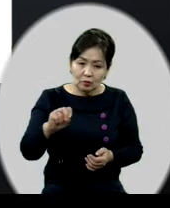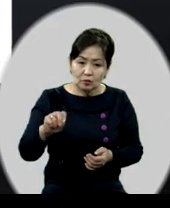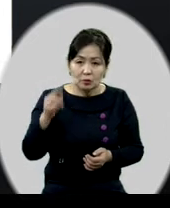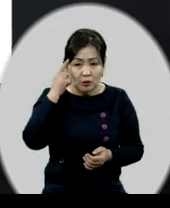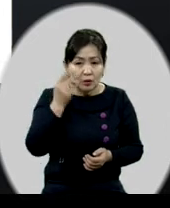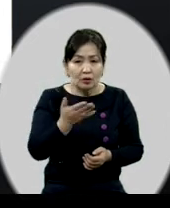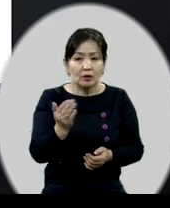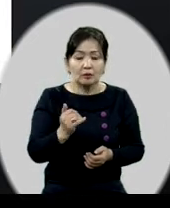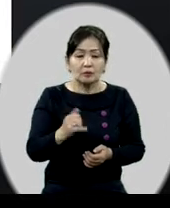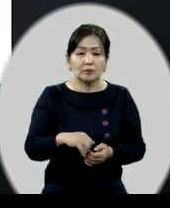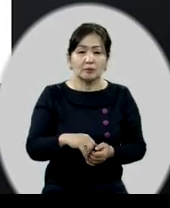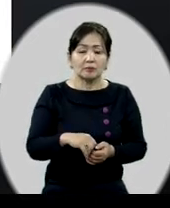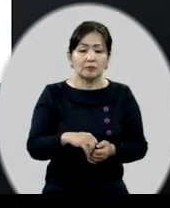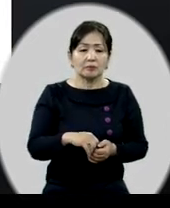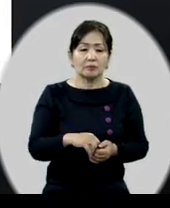хүүхдүүдээ.